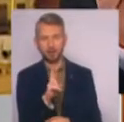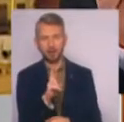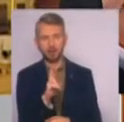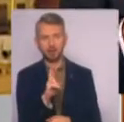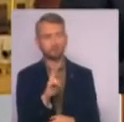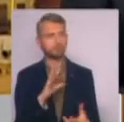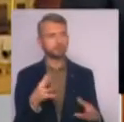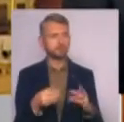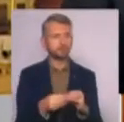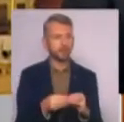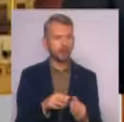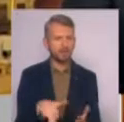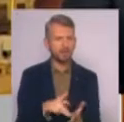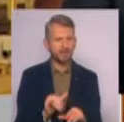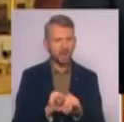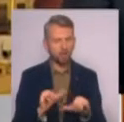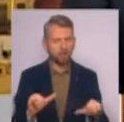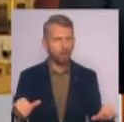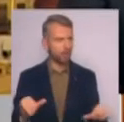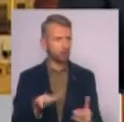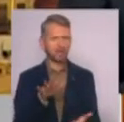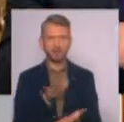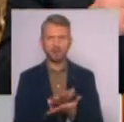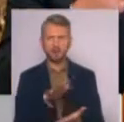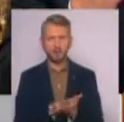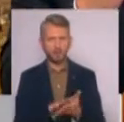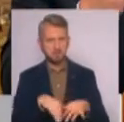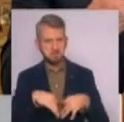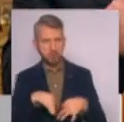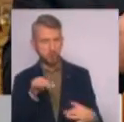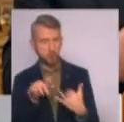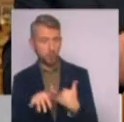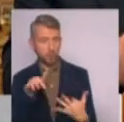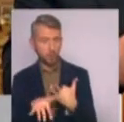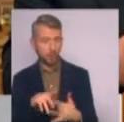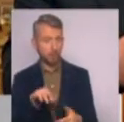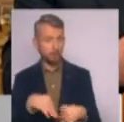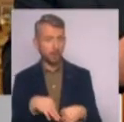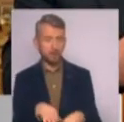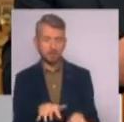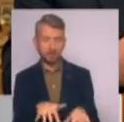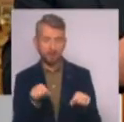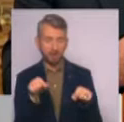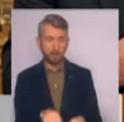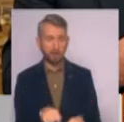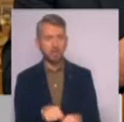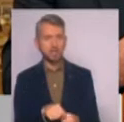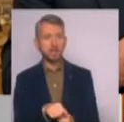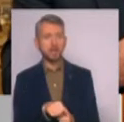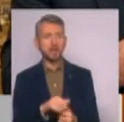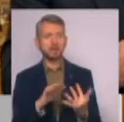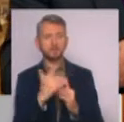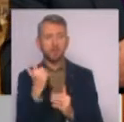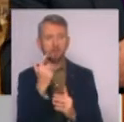викиди навколишнє середовище шкідливі. тотальна хімізація сільського